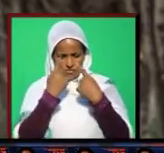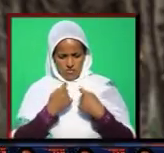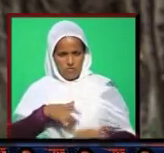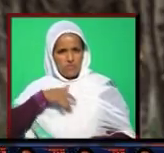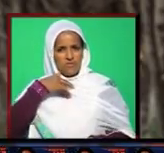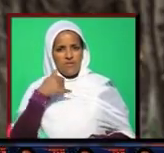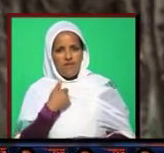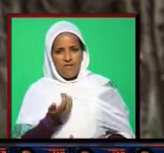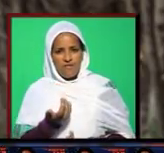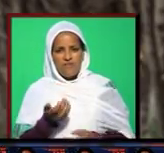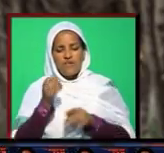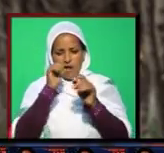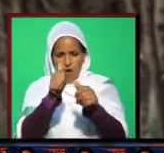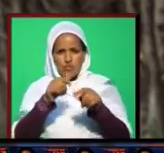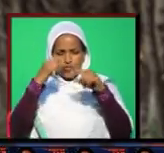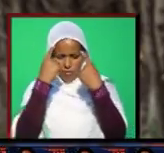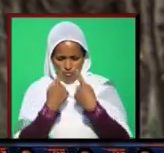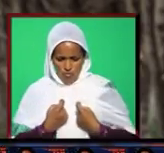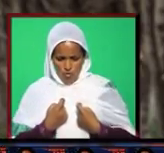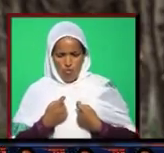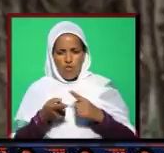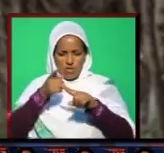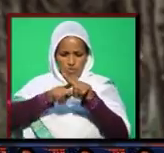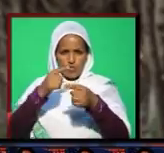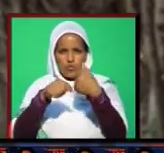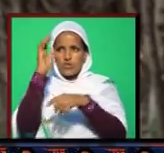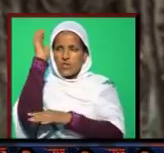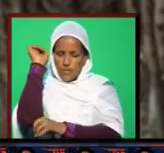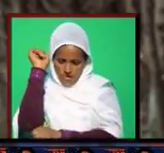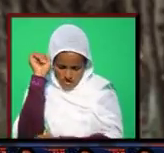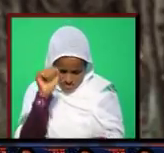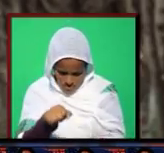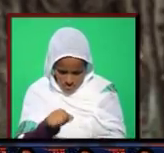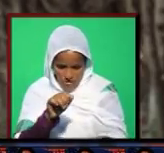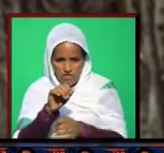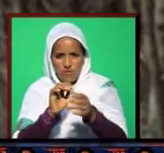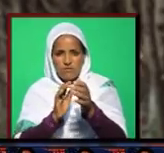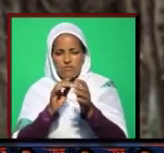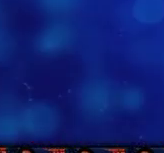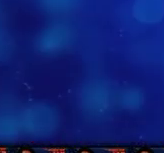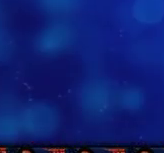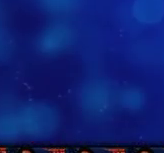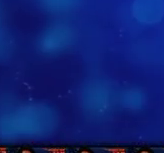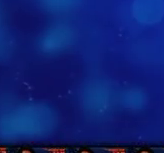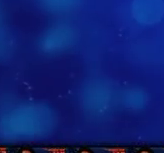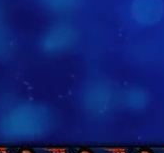ይወቅሳል፣ ራሱን ይመረምራል። ራሱን መርምሮ ተመልሶ መጥቶ ለእግዚአብሔር ወድቆ እንደሚሰግድ